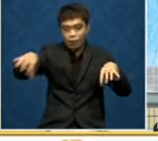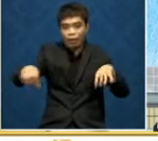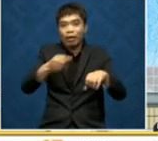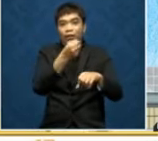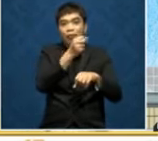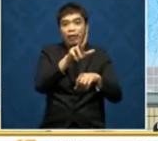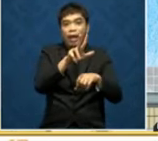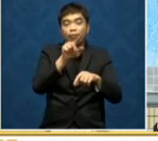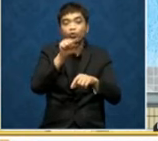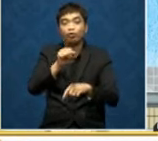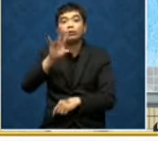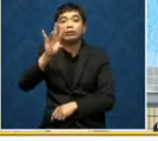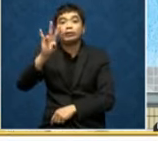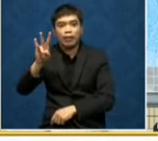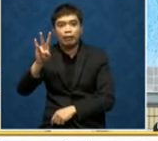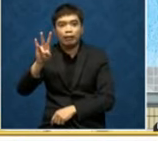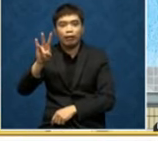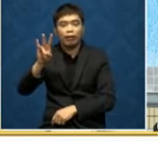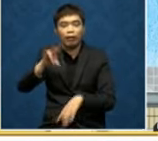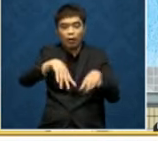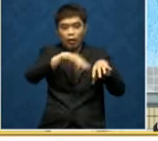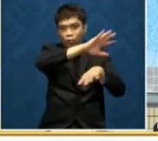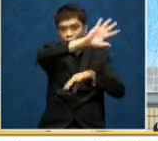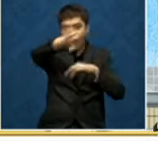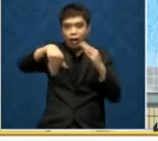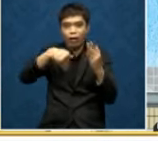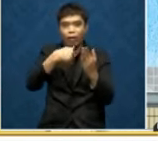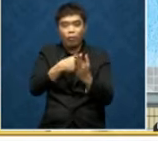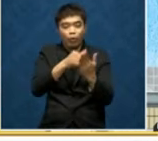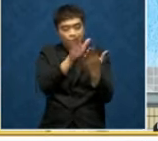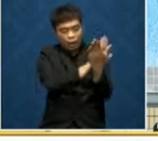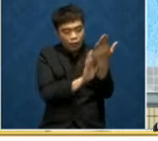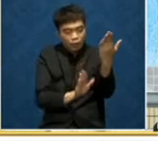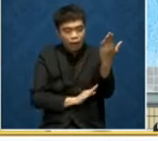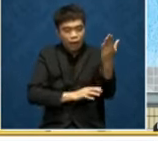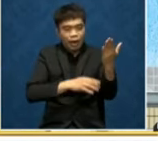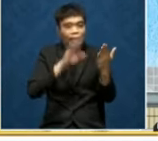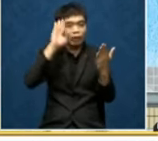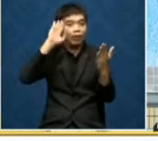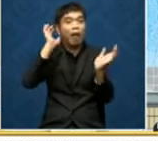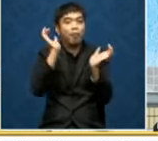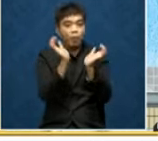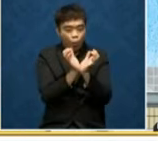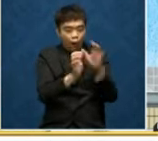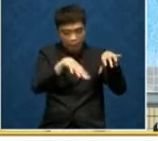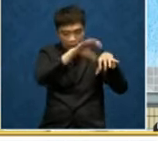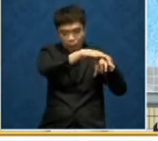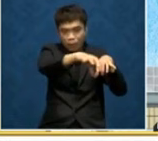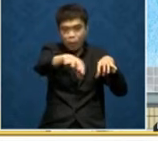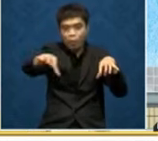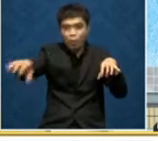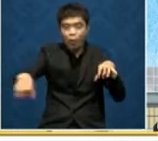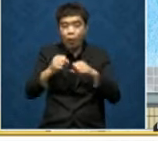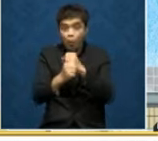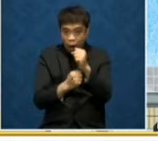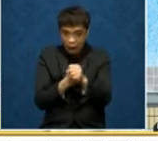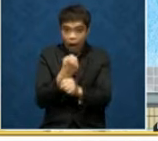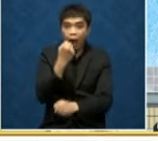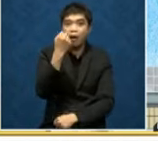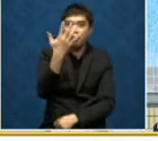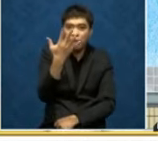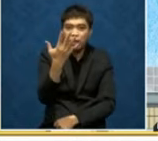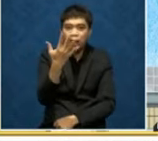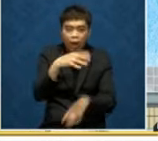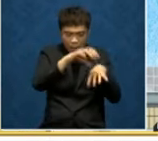จากจำนวนสถานีตำรวจทั้งหมดในระยะเวลา 5ปีของการปฏิรูปซึ่งดิฉันถือว่ามัน